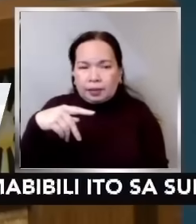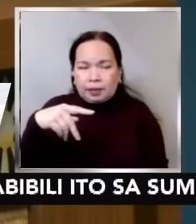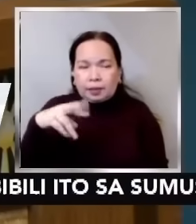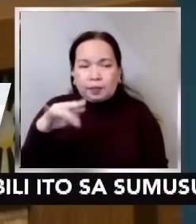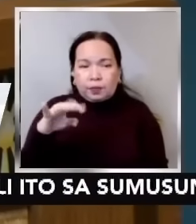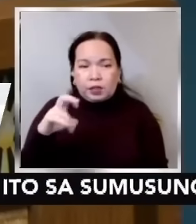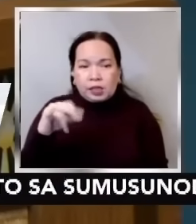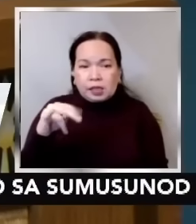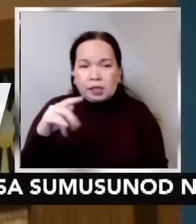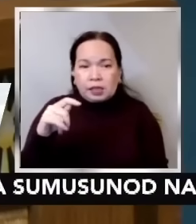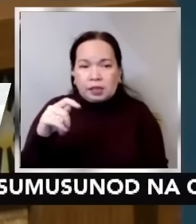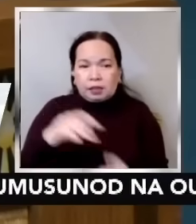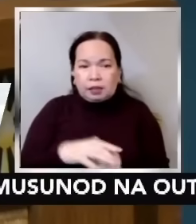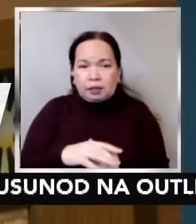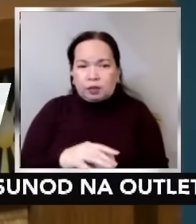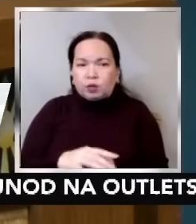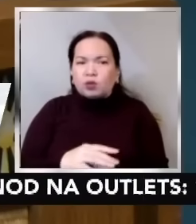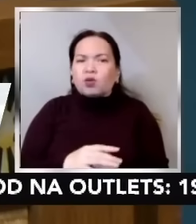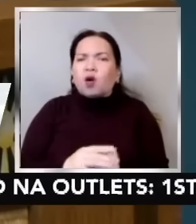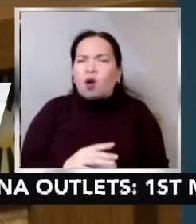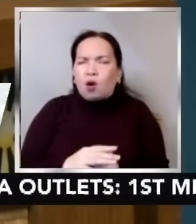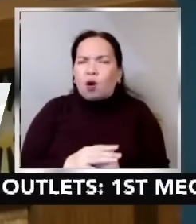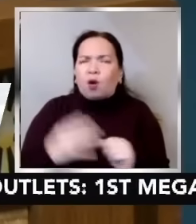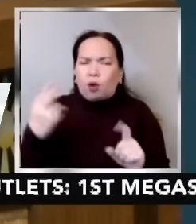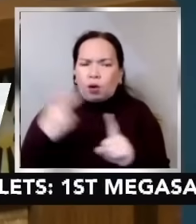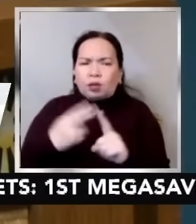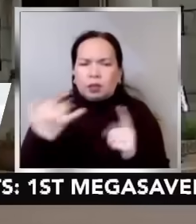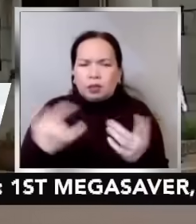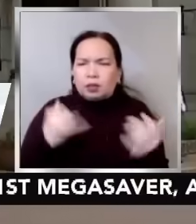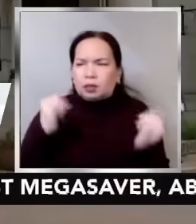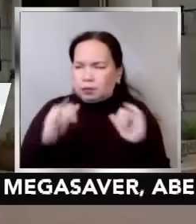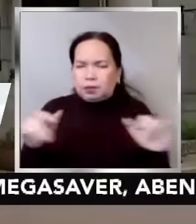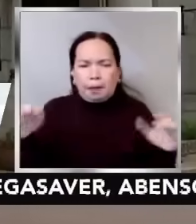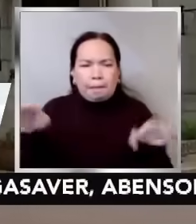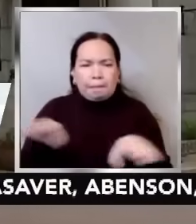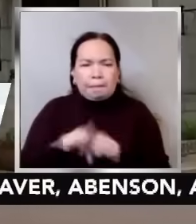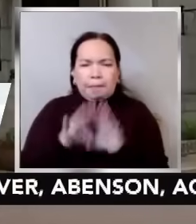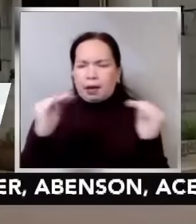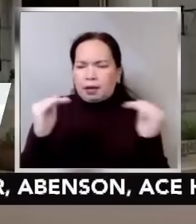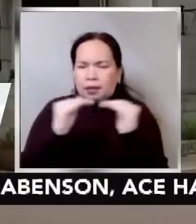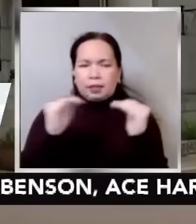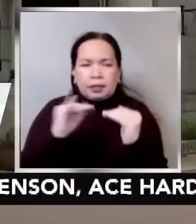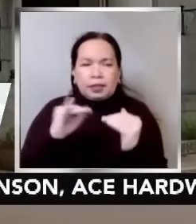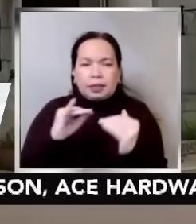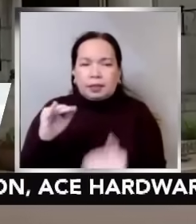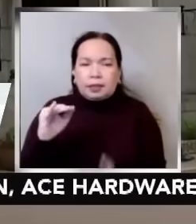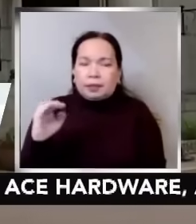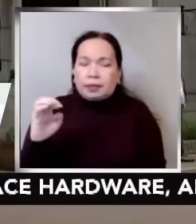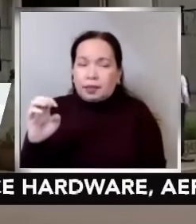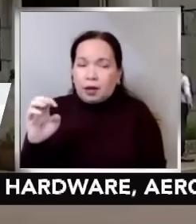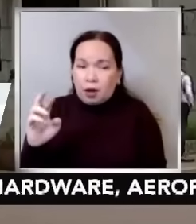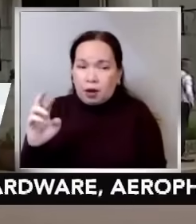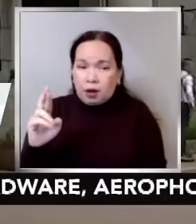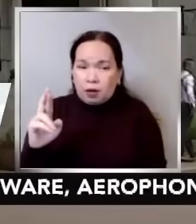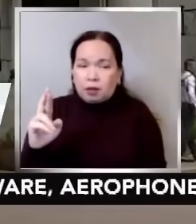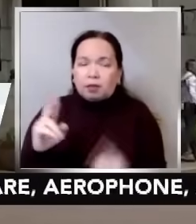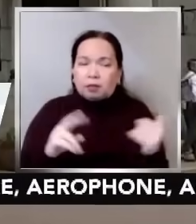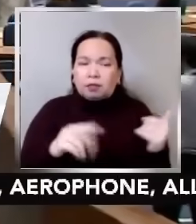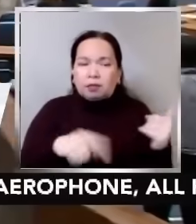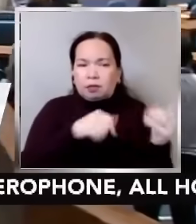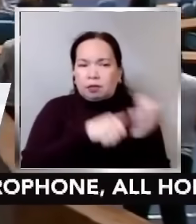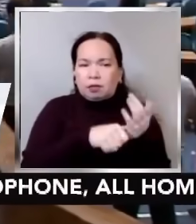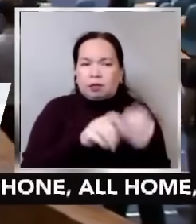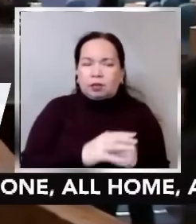hindi nagmatch doon sa final transmission. Lusot na sa plenary debates ang pondo ng COMELEC at